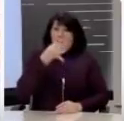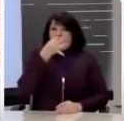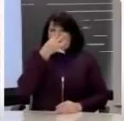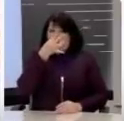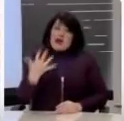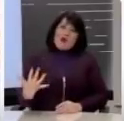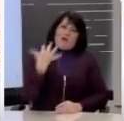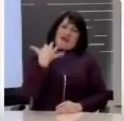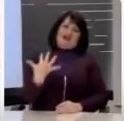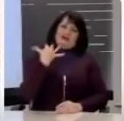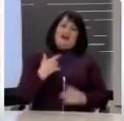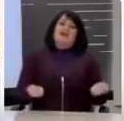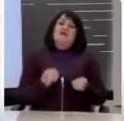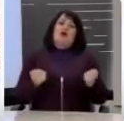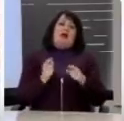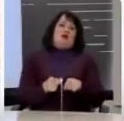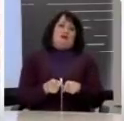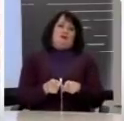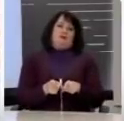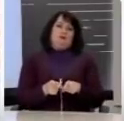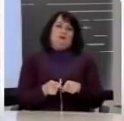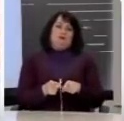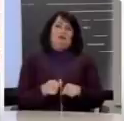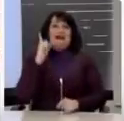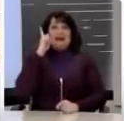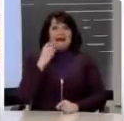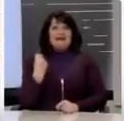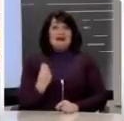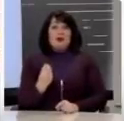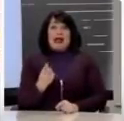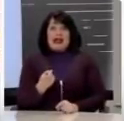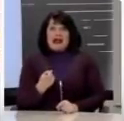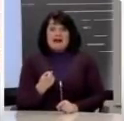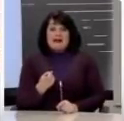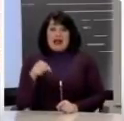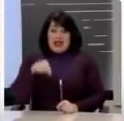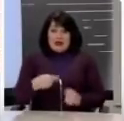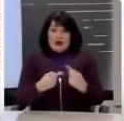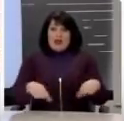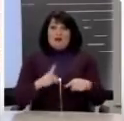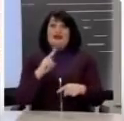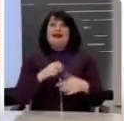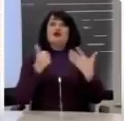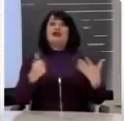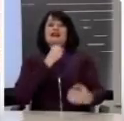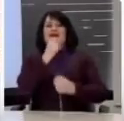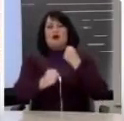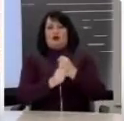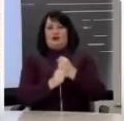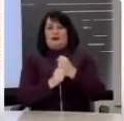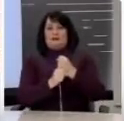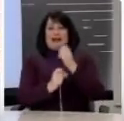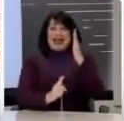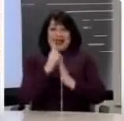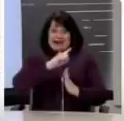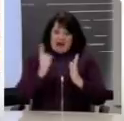πόλεμο τον οποίο έχουν ξεκινήσει. Και να ξέρουν καλά, σε αυτή την αίθουσα είμαι 26 χρόνια. 11